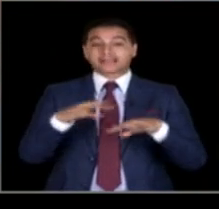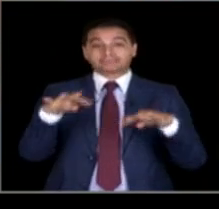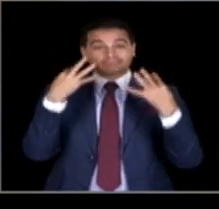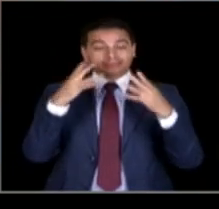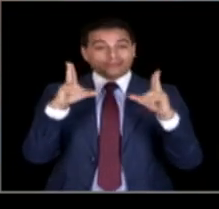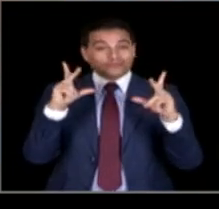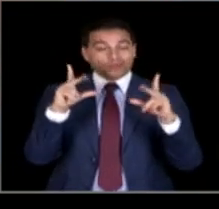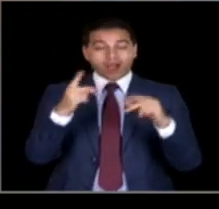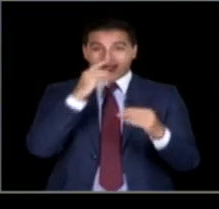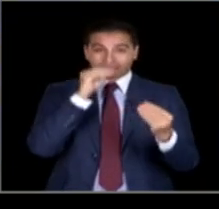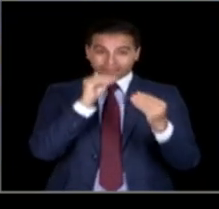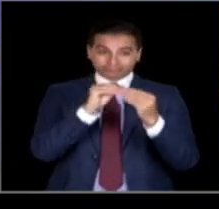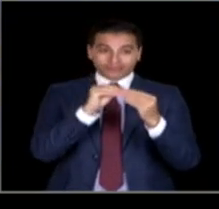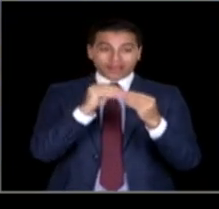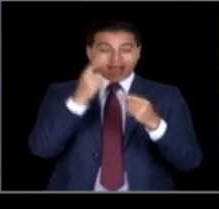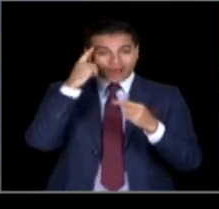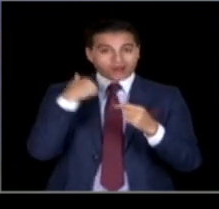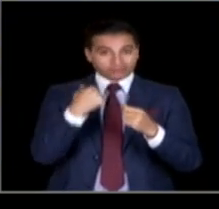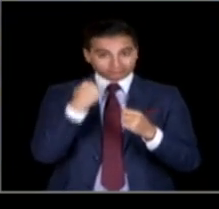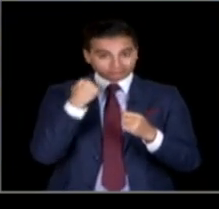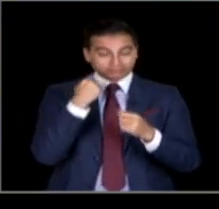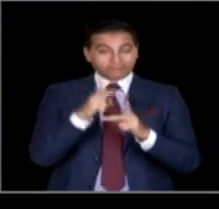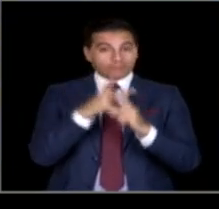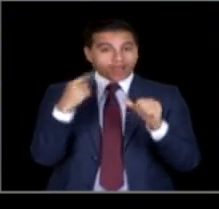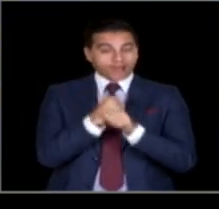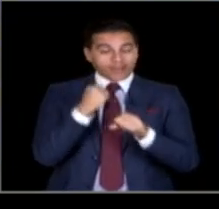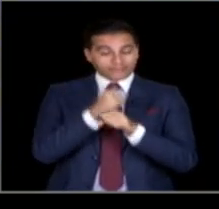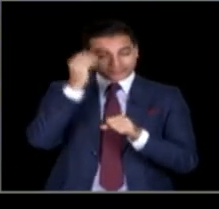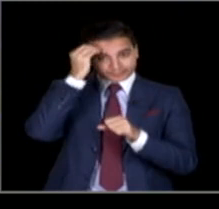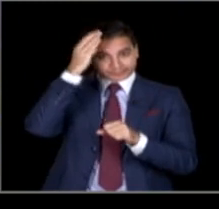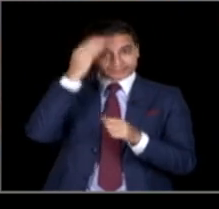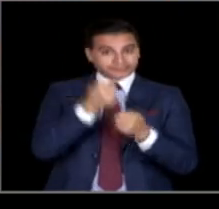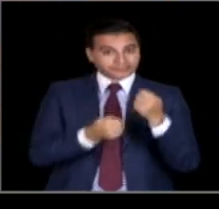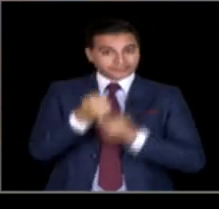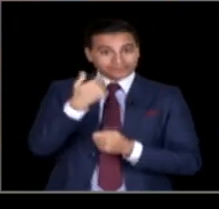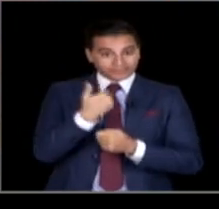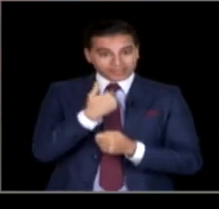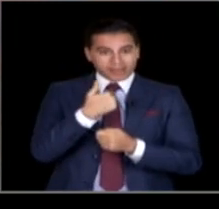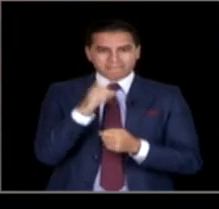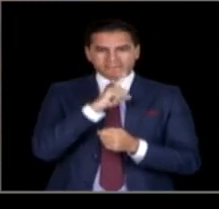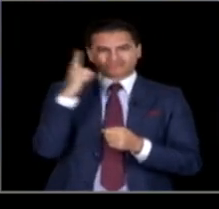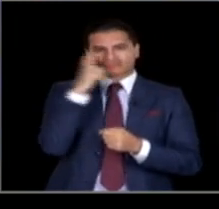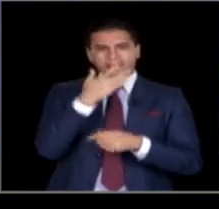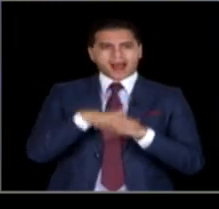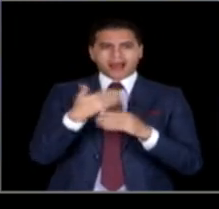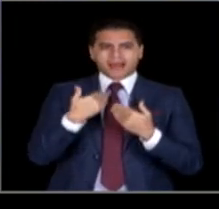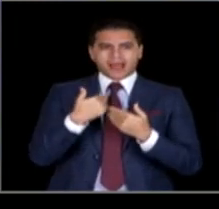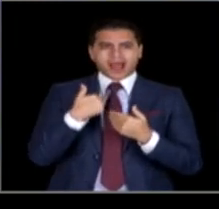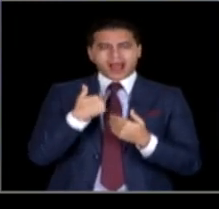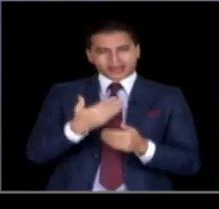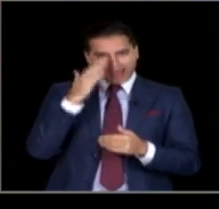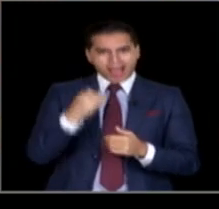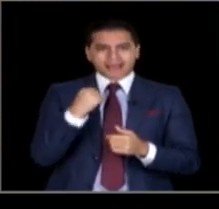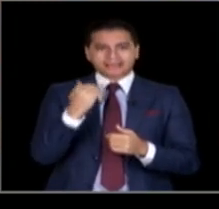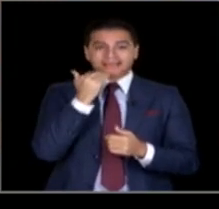التلفزيون، عرفت ان احنا عندنا قدرات مختلفة غير اللي هما بيقدروا يقدموها برضو. يعني ما فيش حاجة صعبة عليا، انا قد